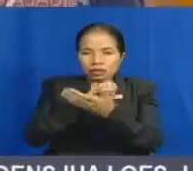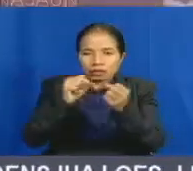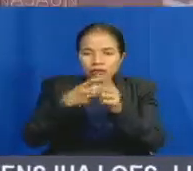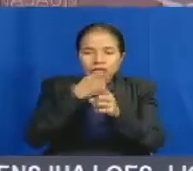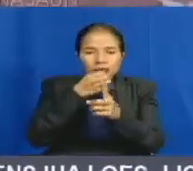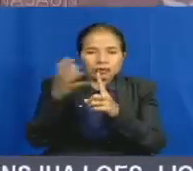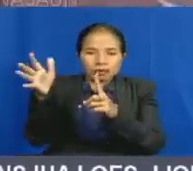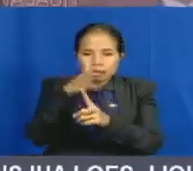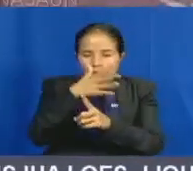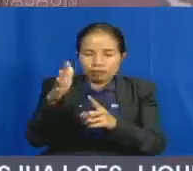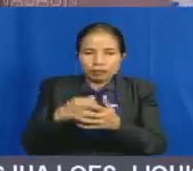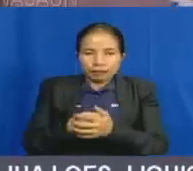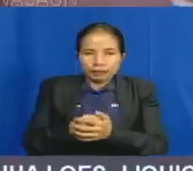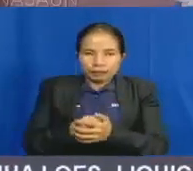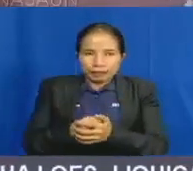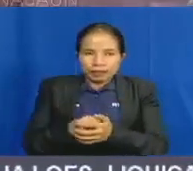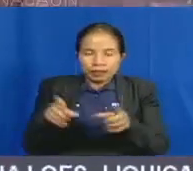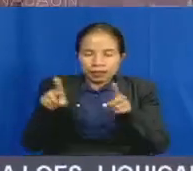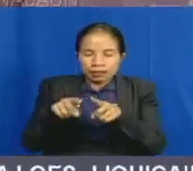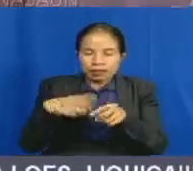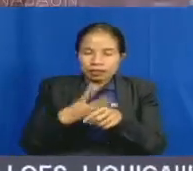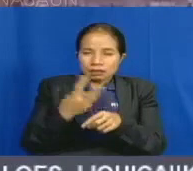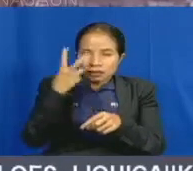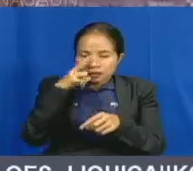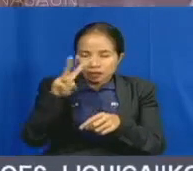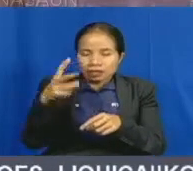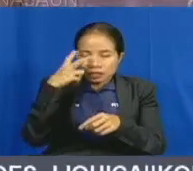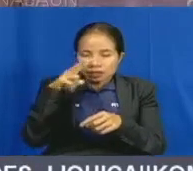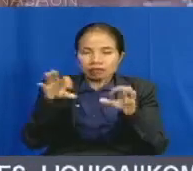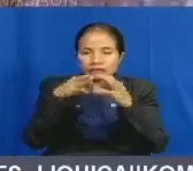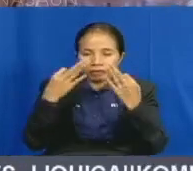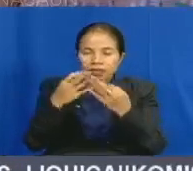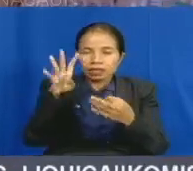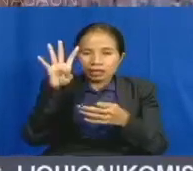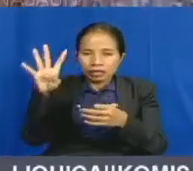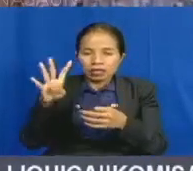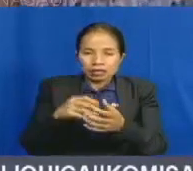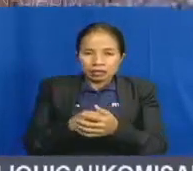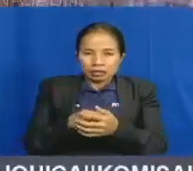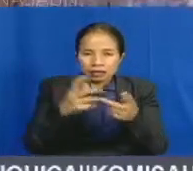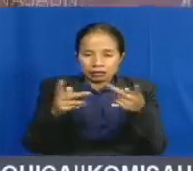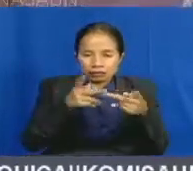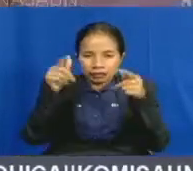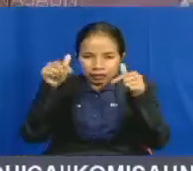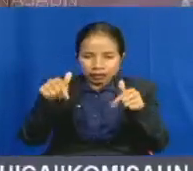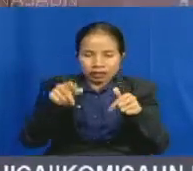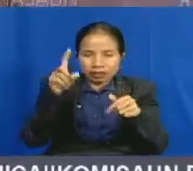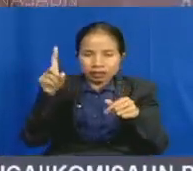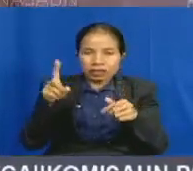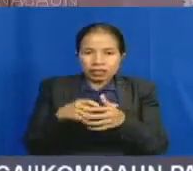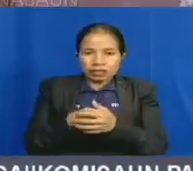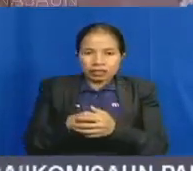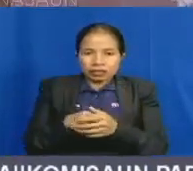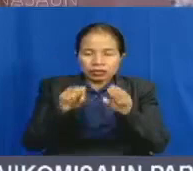ani. Consegue verifica e hoje ainda consegue verifica uma kain hati ha are dene ide ha batu